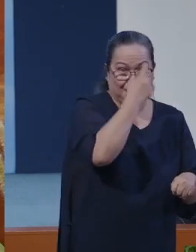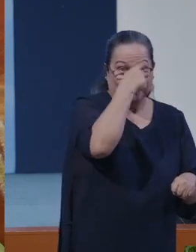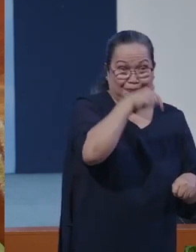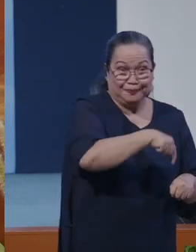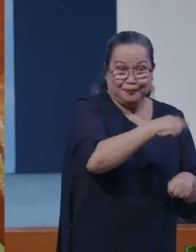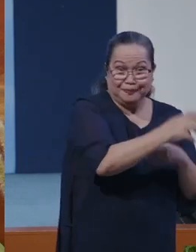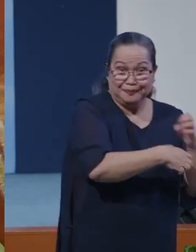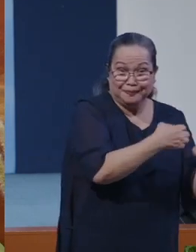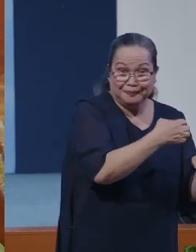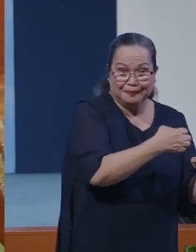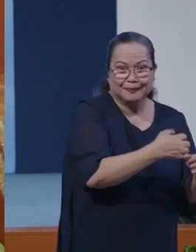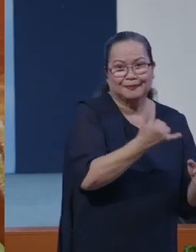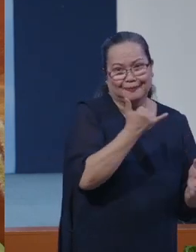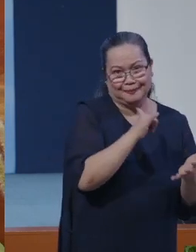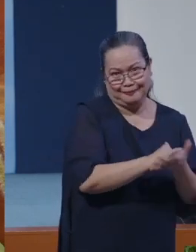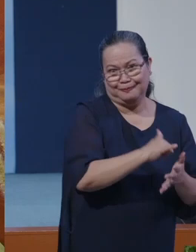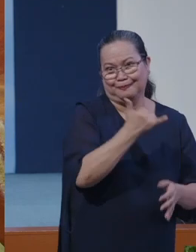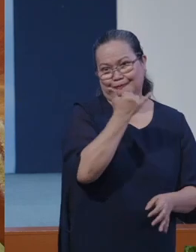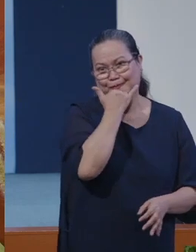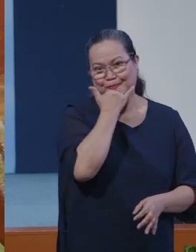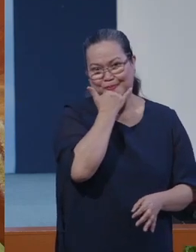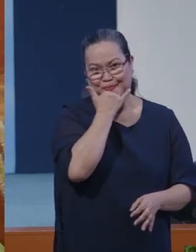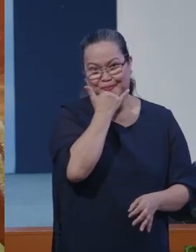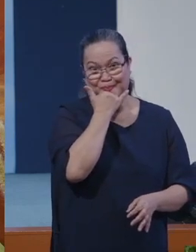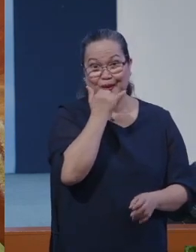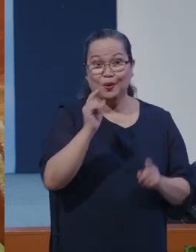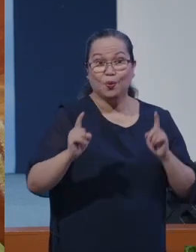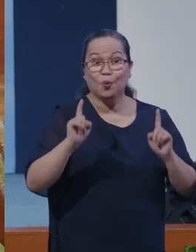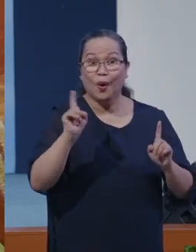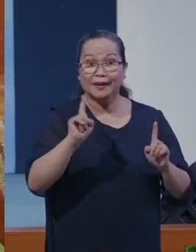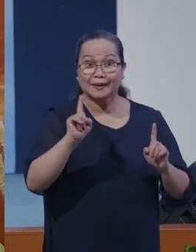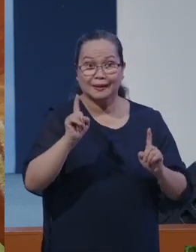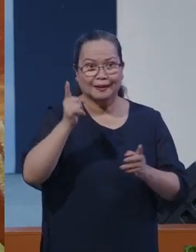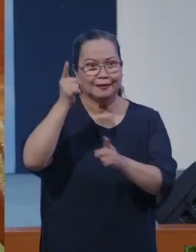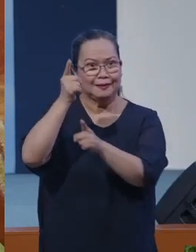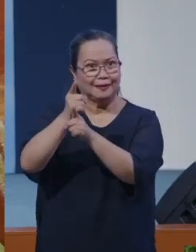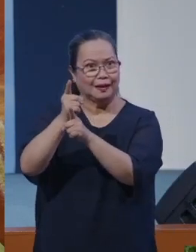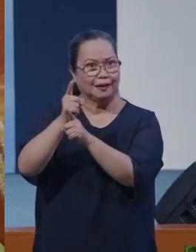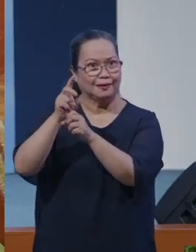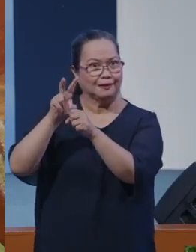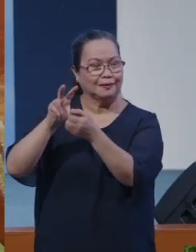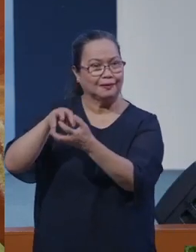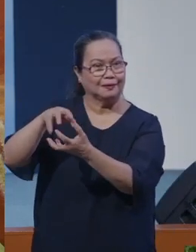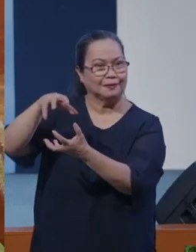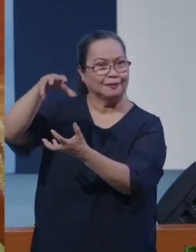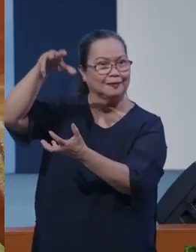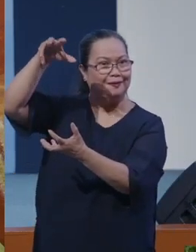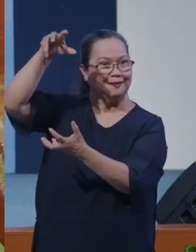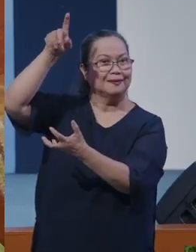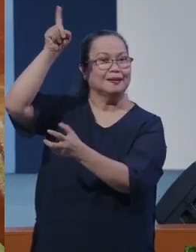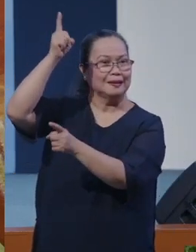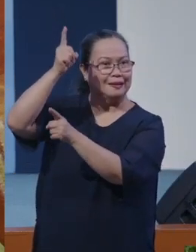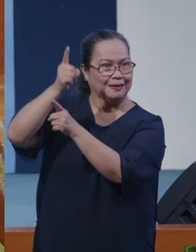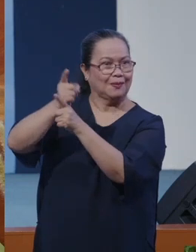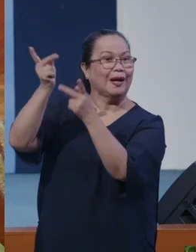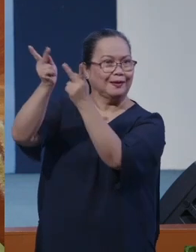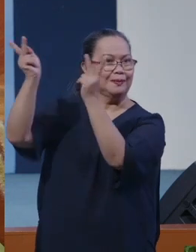sa lupa. Ang tama po ay ang pamumuhunan sa tamang